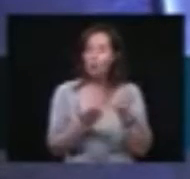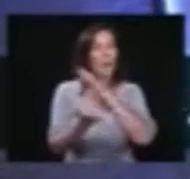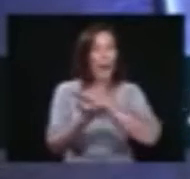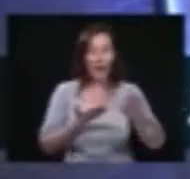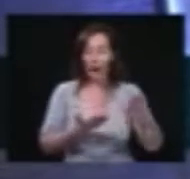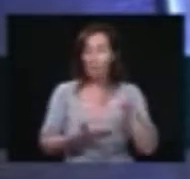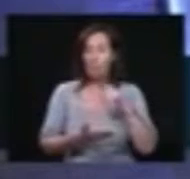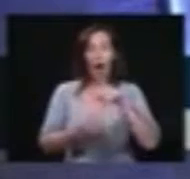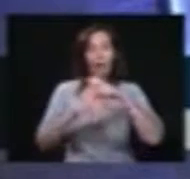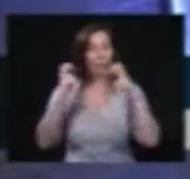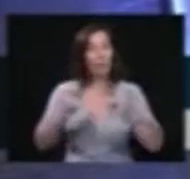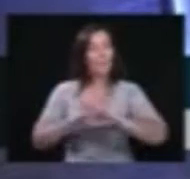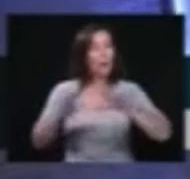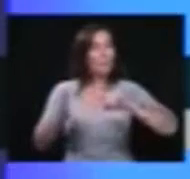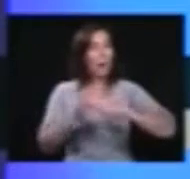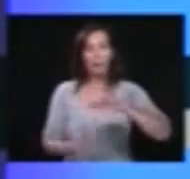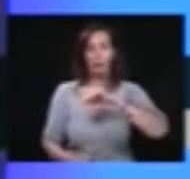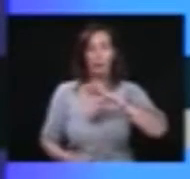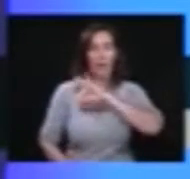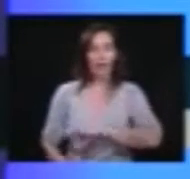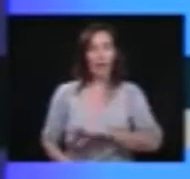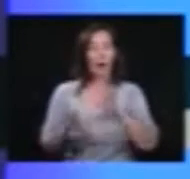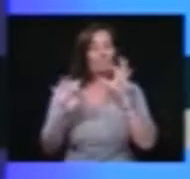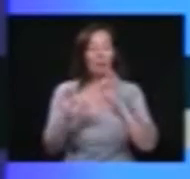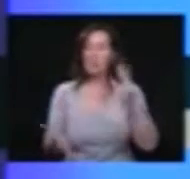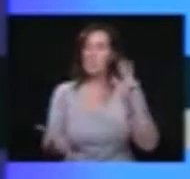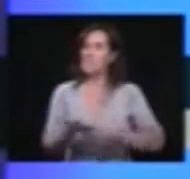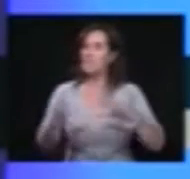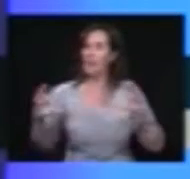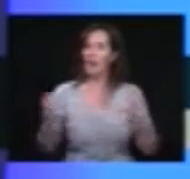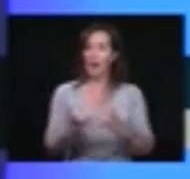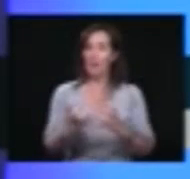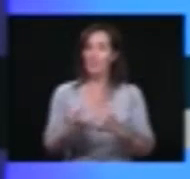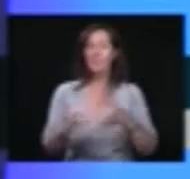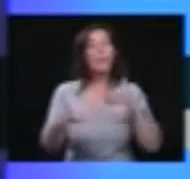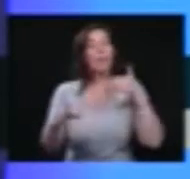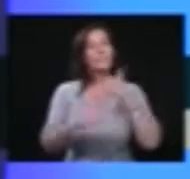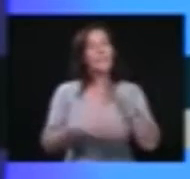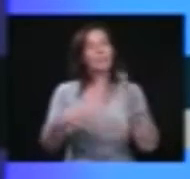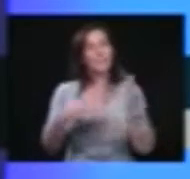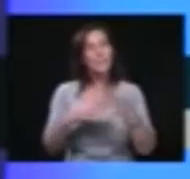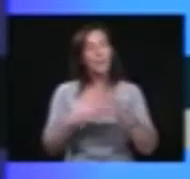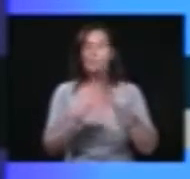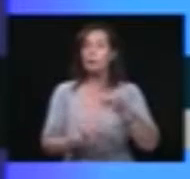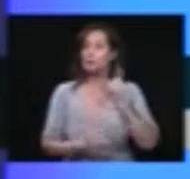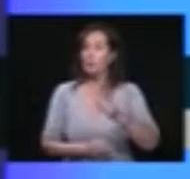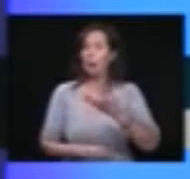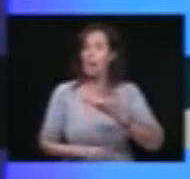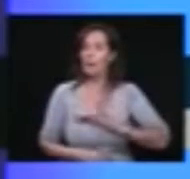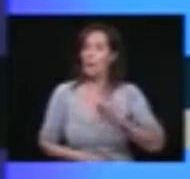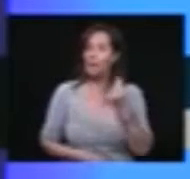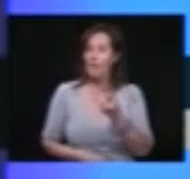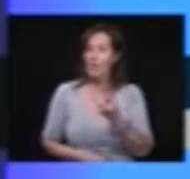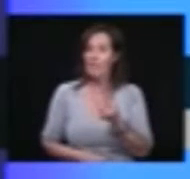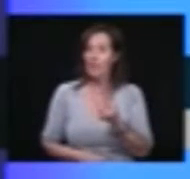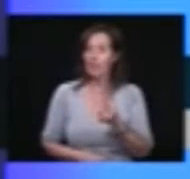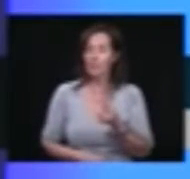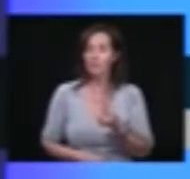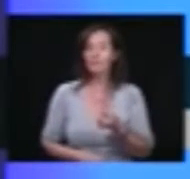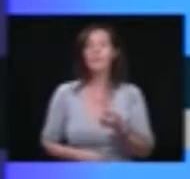בחינם, אתם עמותה ללא מטרת רווח, ממש צדק חברתי, ולהיכנס לבדוק אם מגיע לכם כסף.